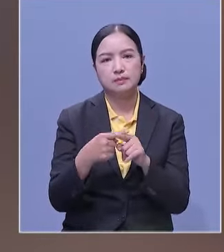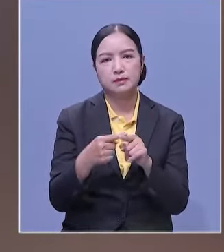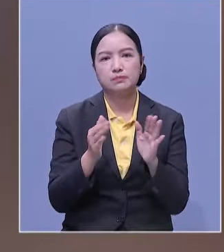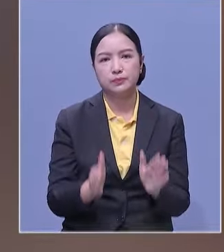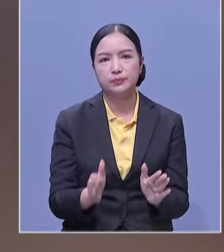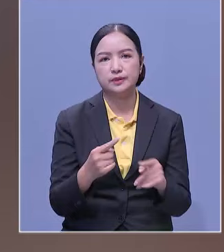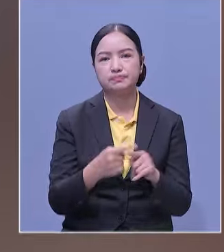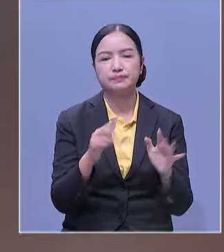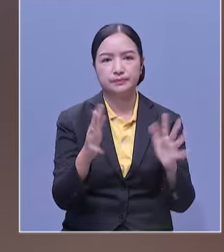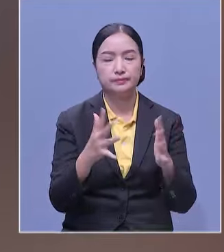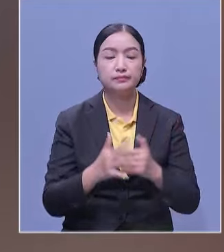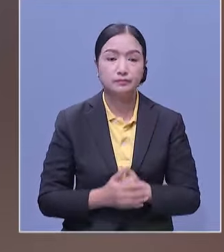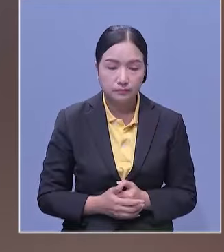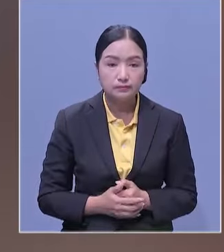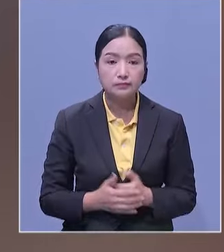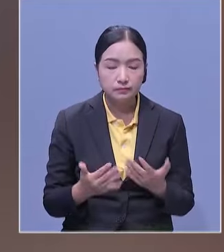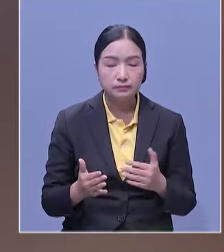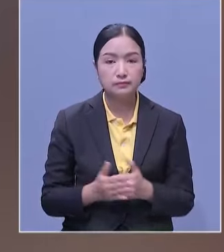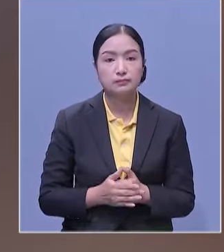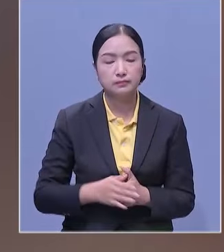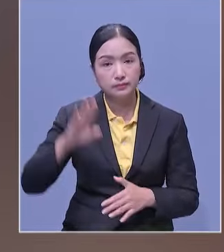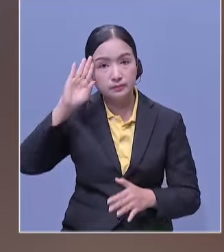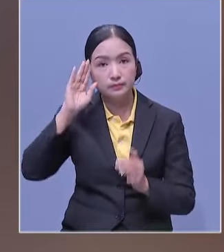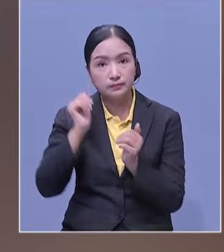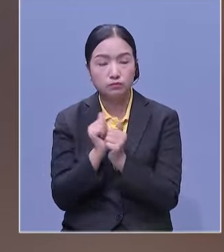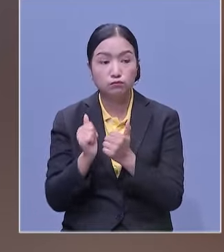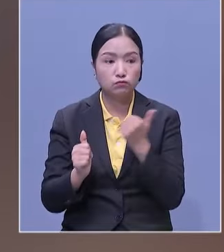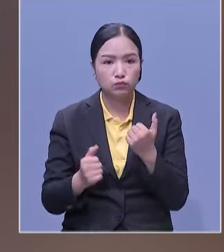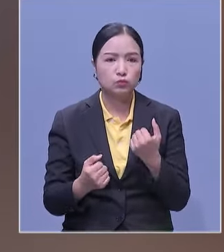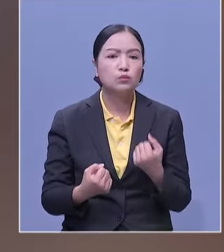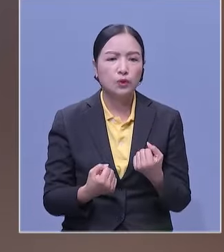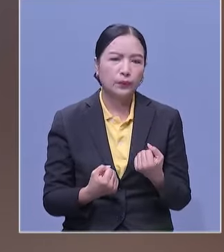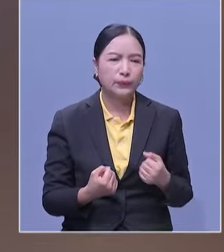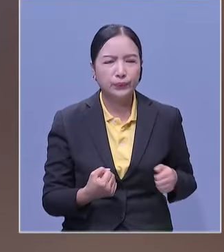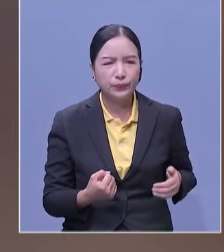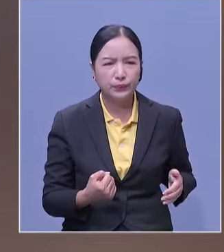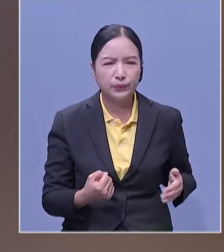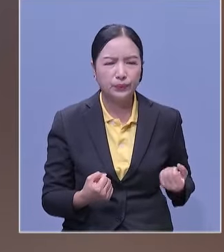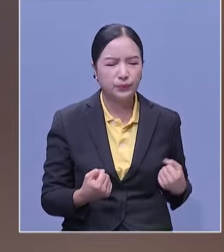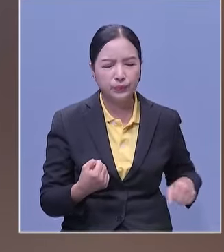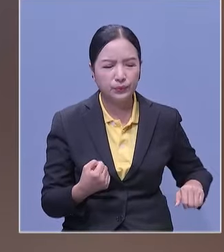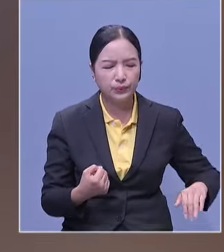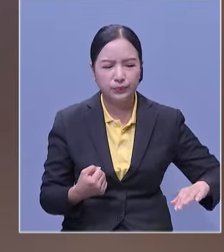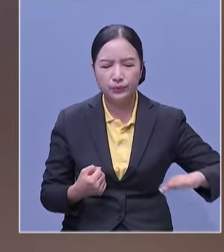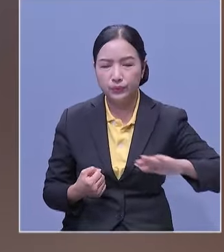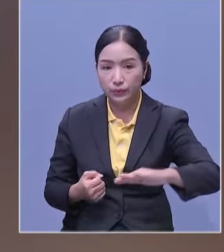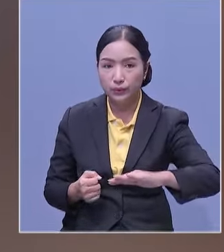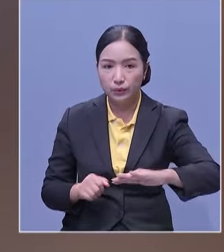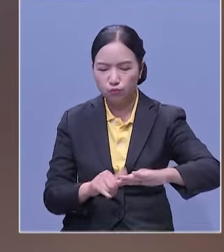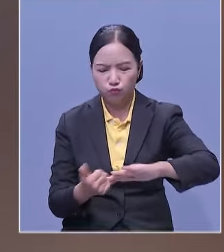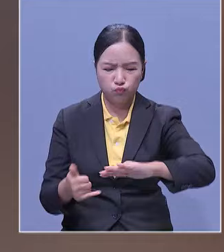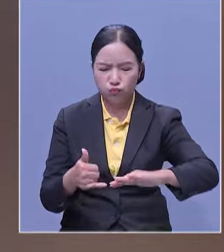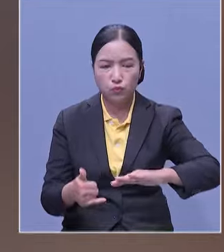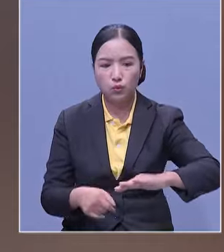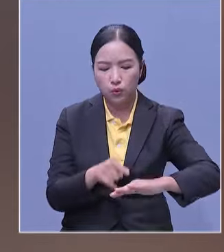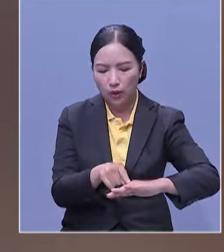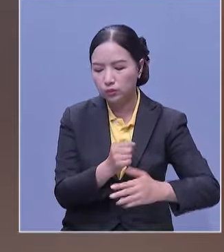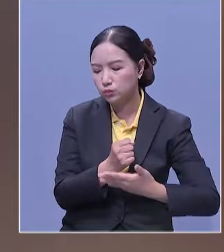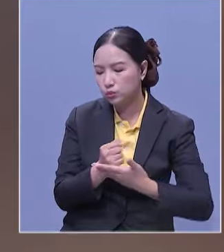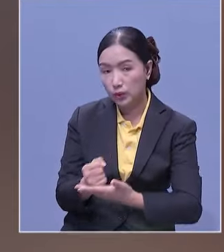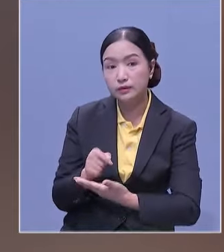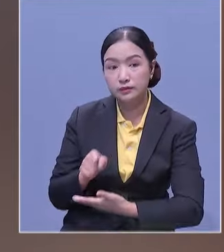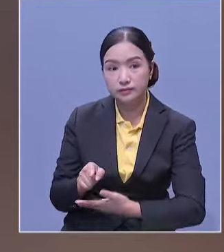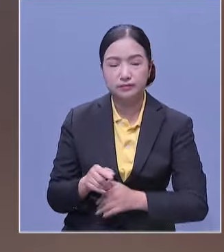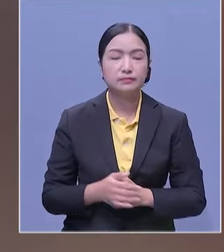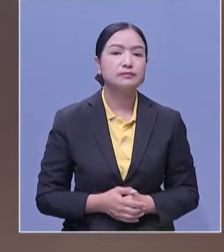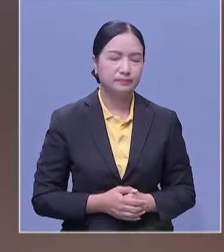คะและหลังจากนั้นก็มีทางเจ้าหน้าที่ตำรวจขับรถเข้ามาจอดขวางแล้วก็ช่วยระงับเหตุบิ๊กโจ๊กบอก